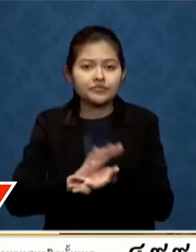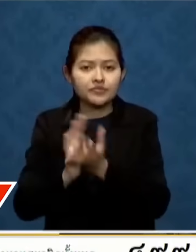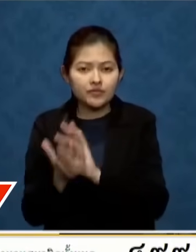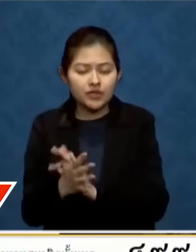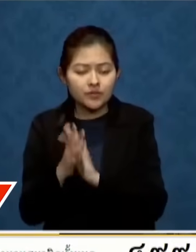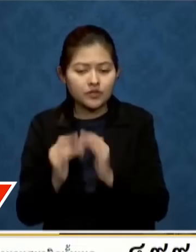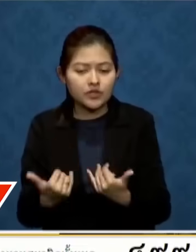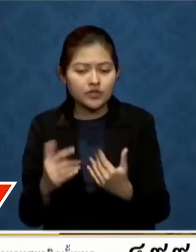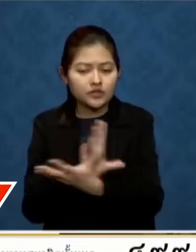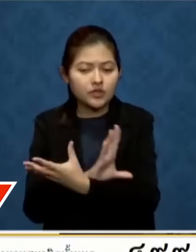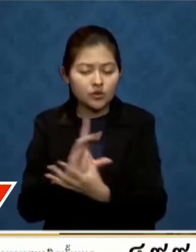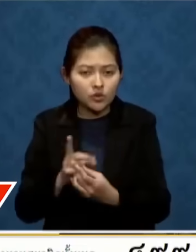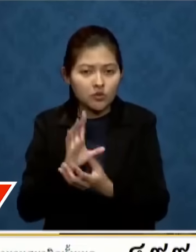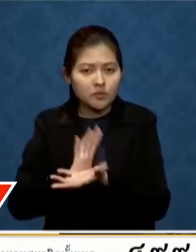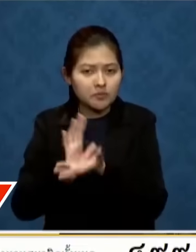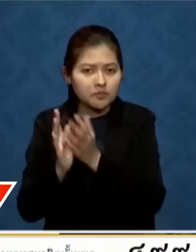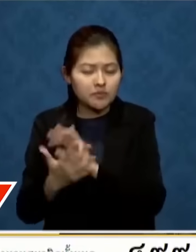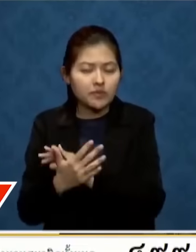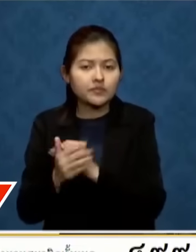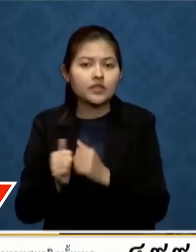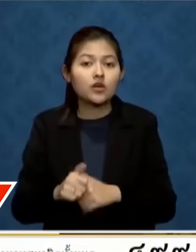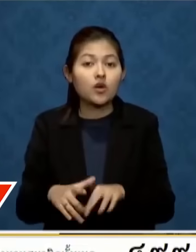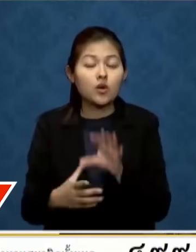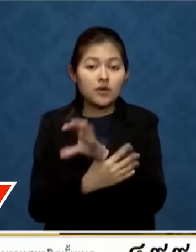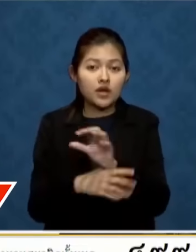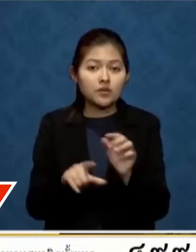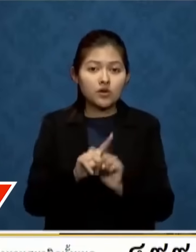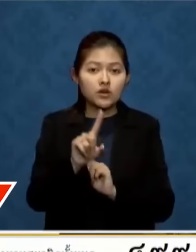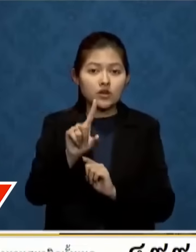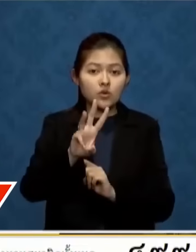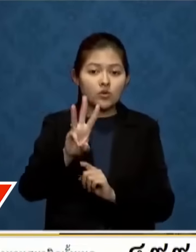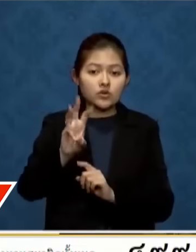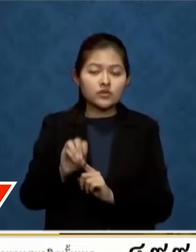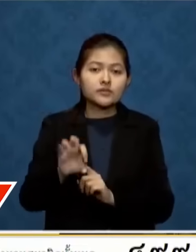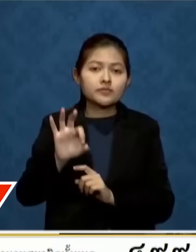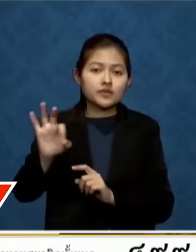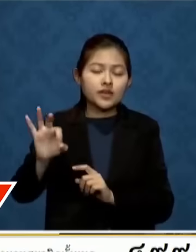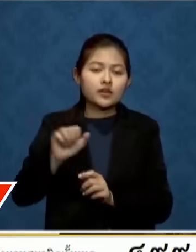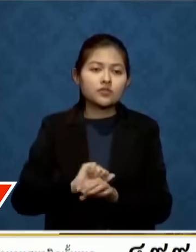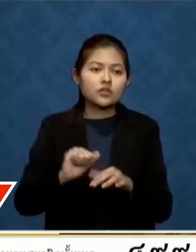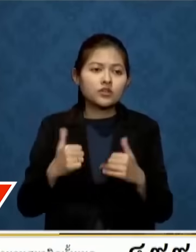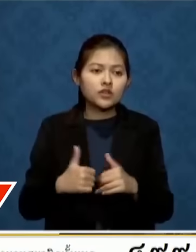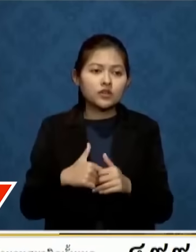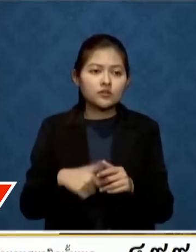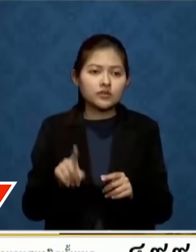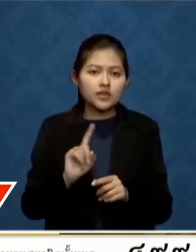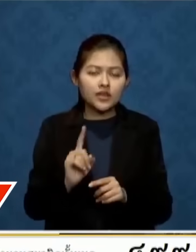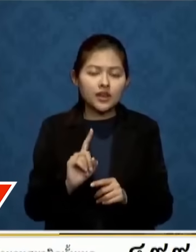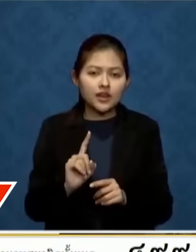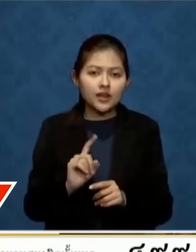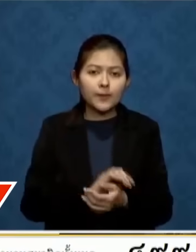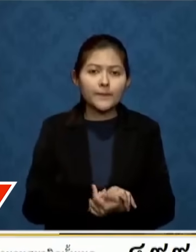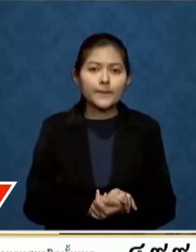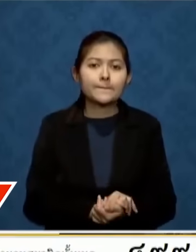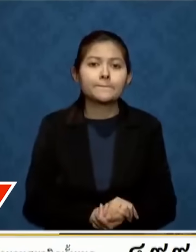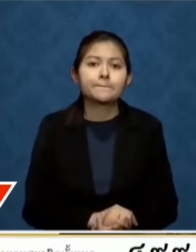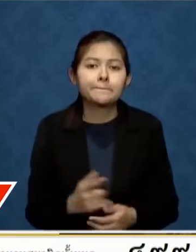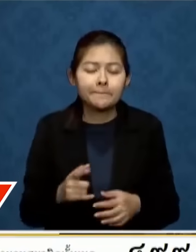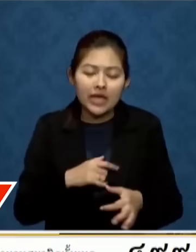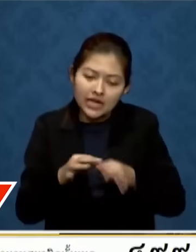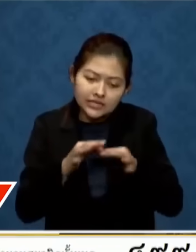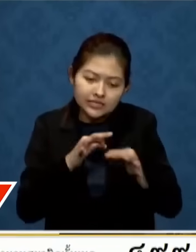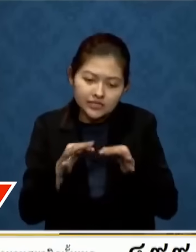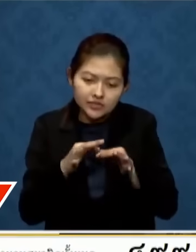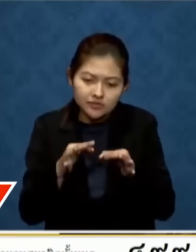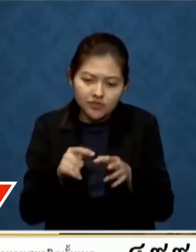ของสังคมก็เปลี่ยนไปแล้วนะคะในข้อบังคับข้อที่69ที่เราเพิ่มเติมขึ้นมานะคะมีการโอบรับนะคะไม่ให้เราอภิปรายเสียด